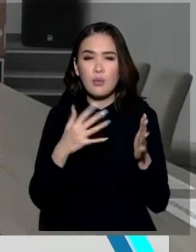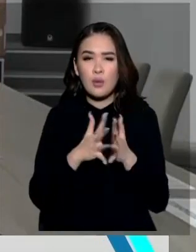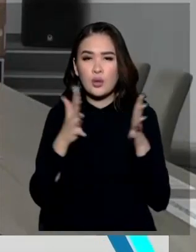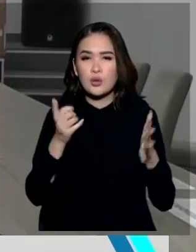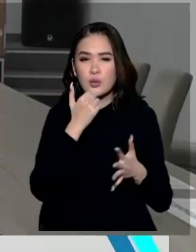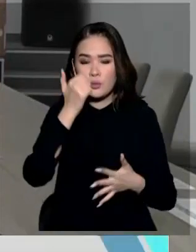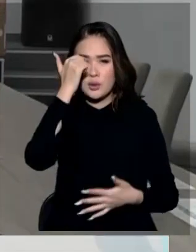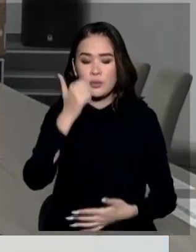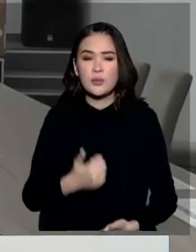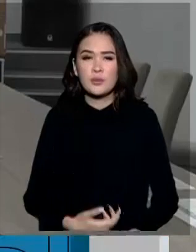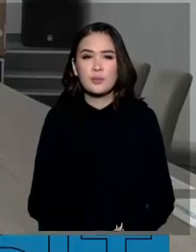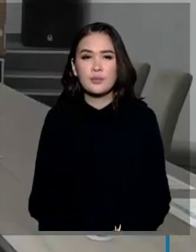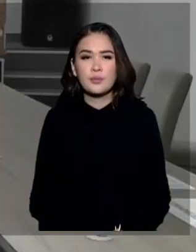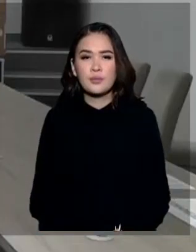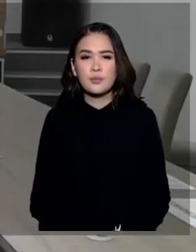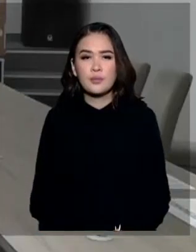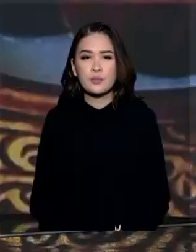үлкен.